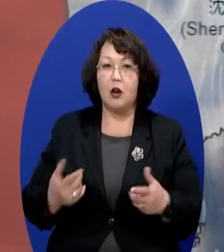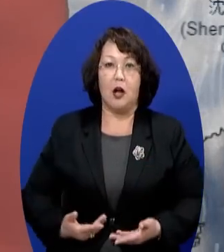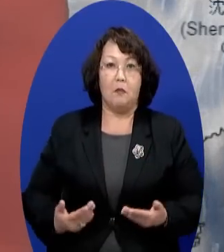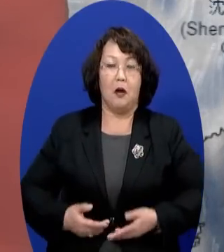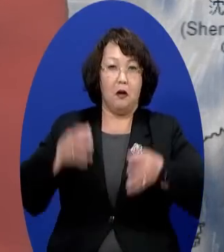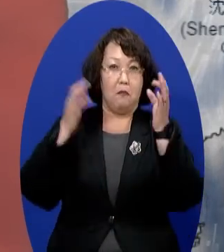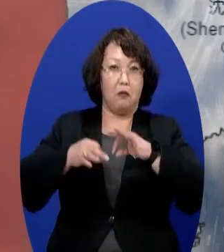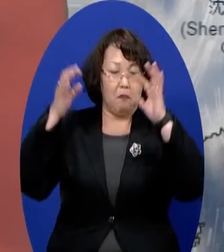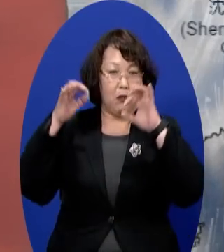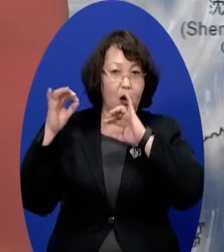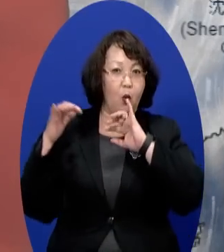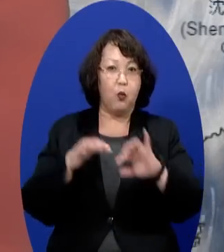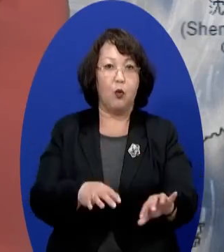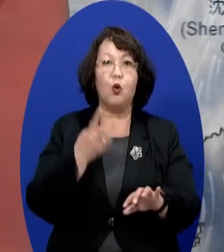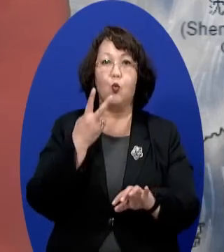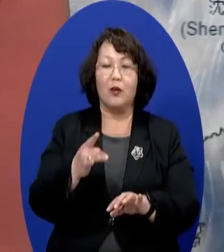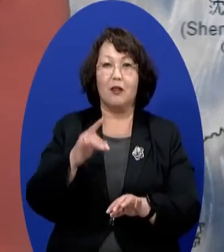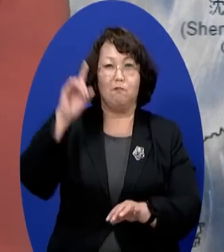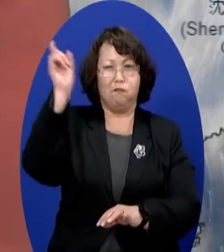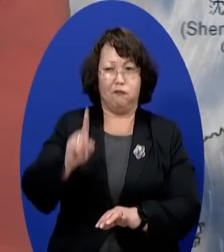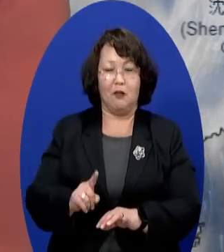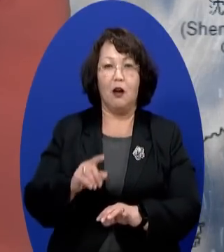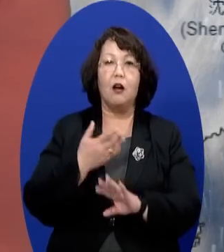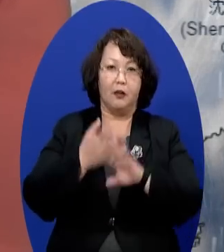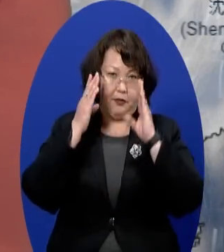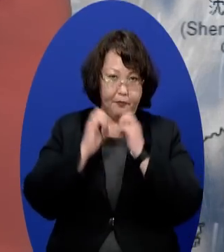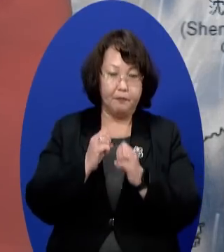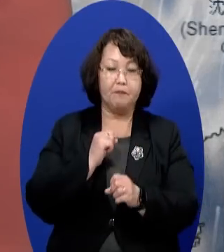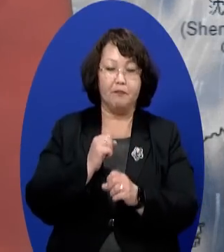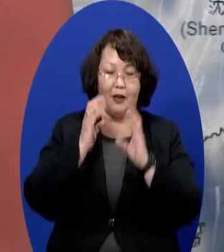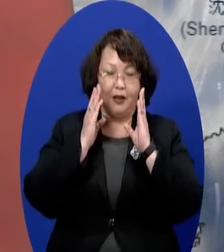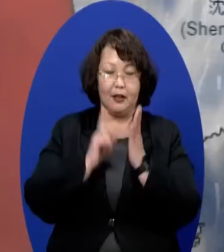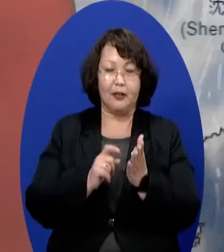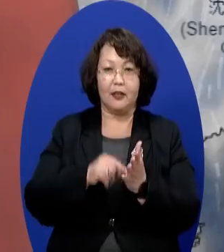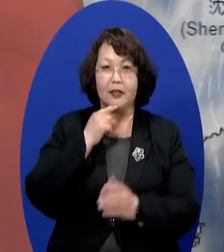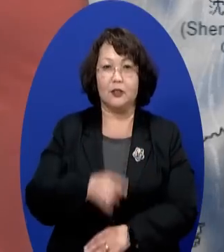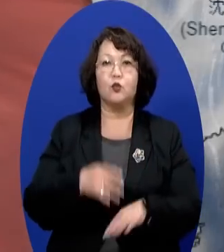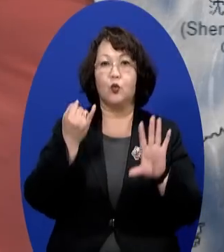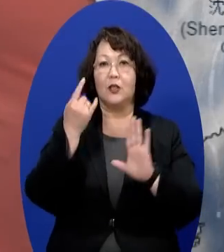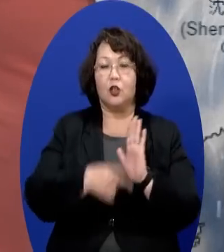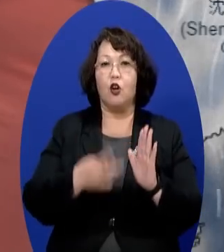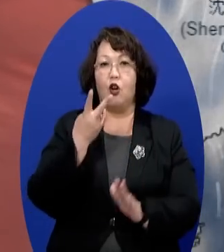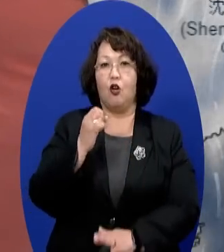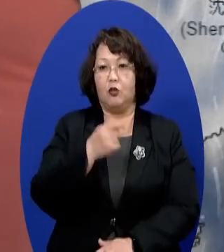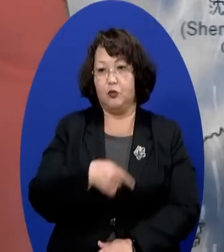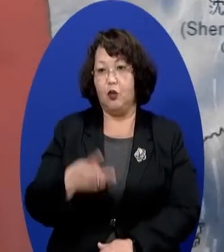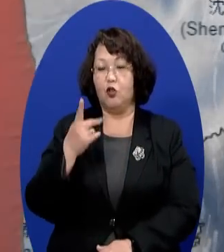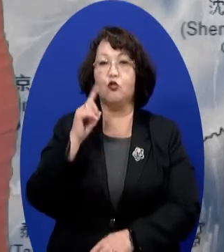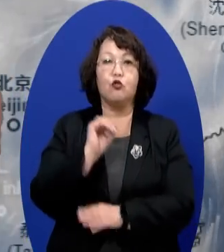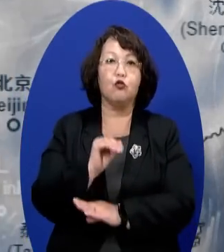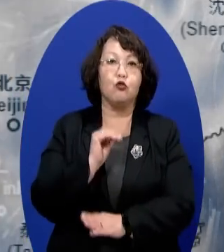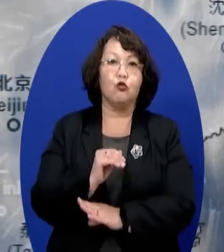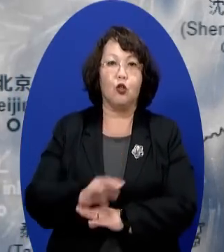мөндөр нүүлэг салхи уурус аян цахилгааны айлаас сэрэмжтэй байхыг онцгойлон анхааруулъя. 6-р сарын 20-21 нэг хүртэлх өдрийн цаг агарын